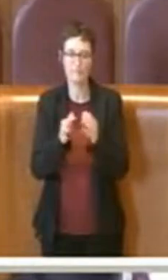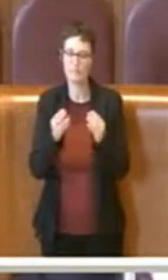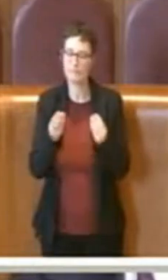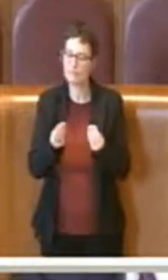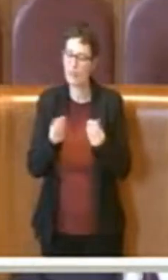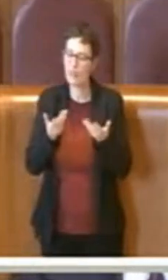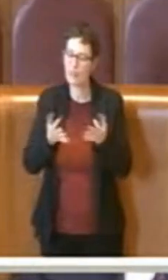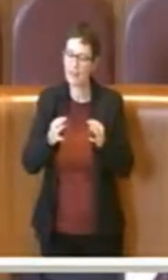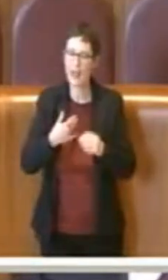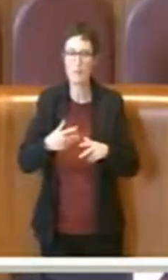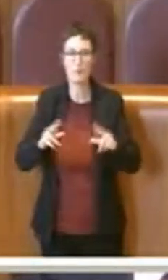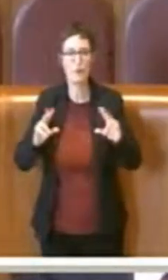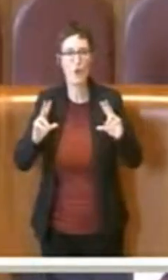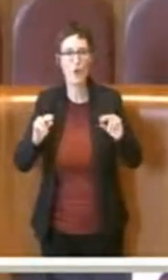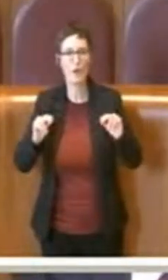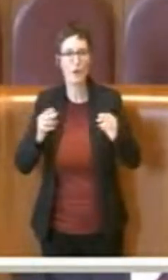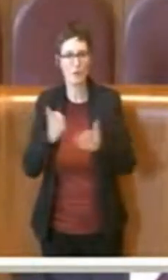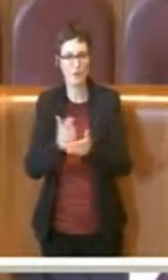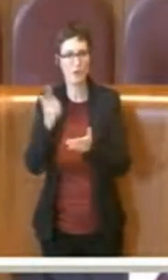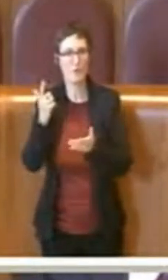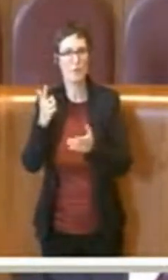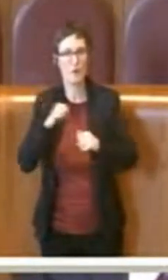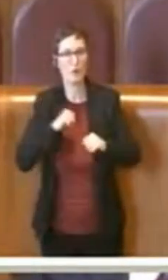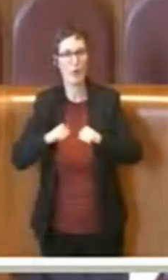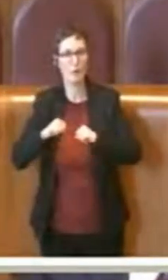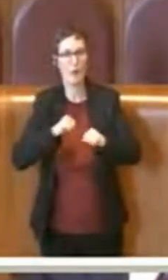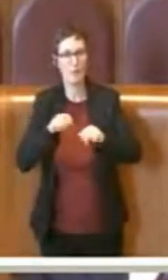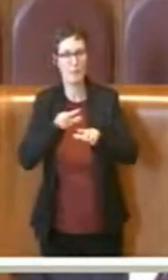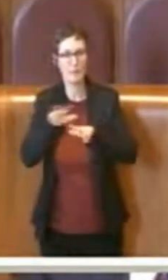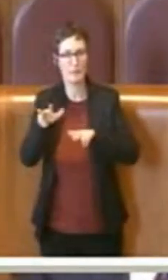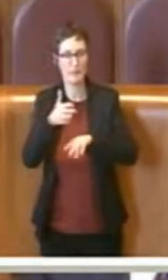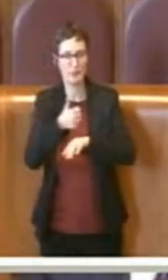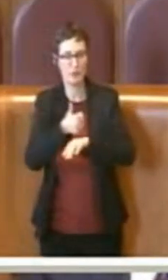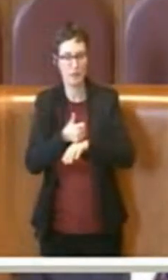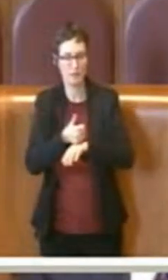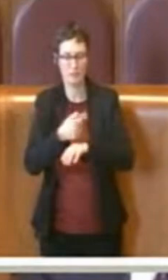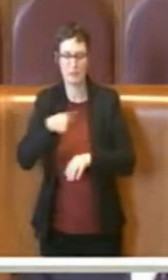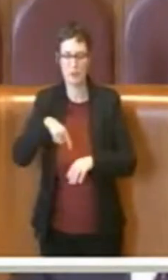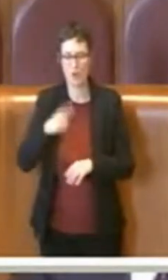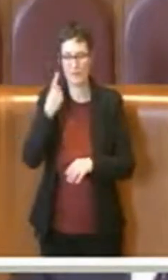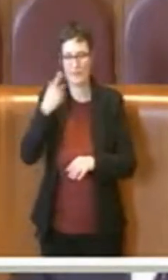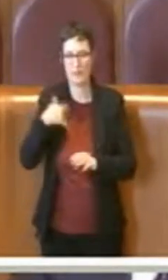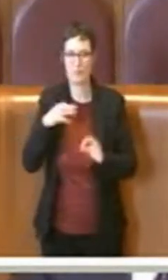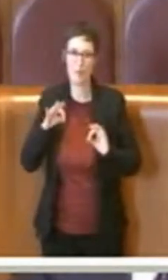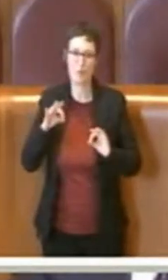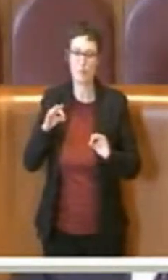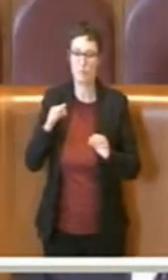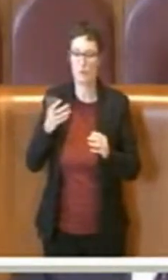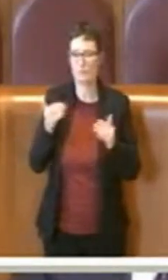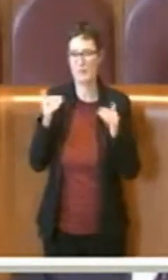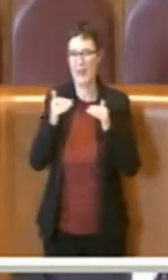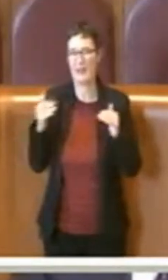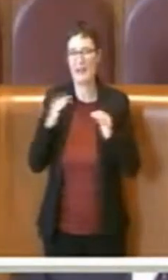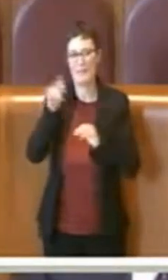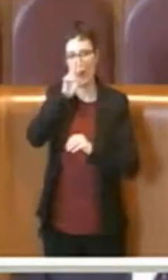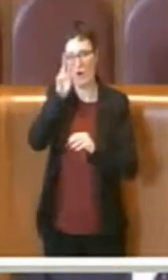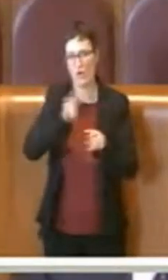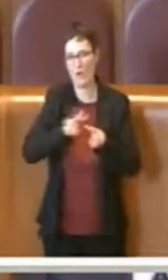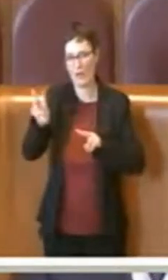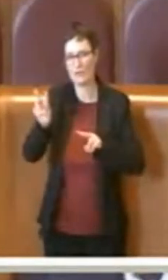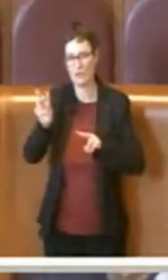un'innovazione importante per l'amministrazione capitolina. Sappiamo che anche a livello nazionale si sta andando